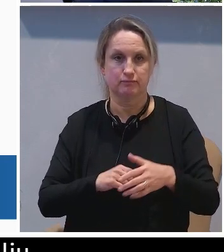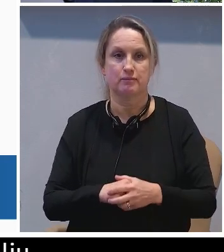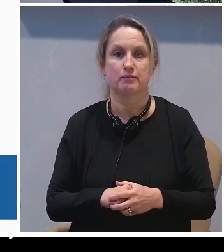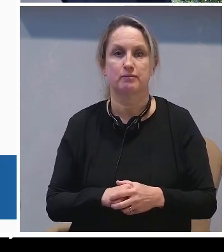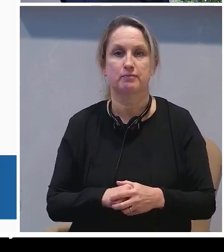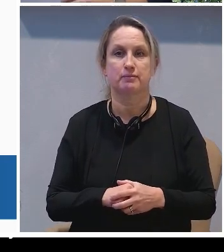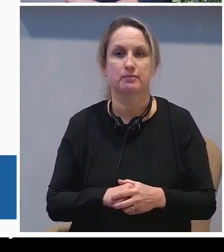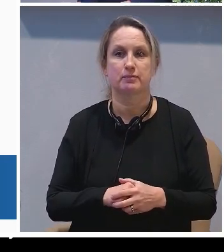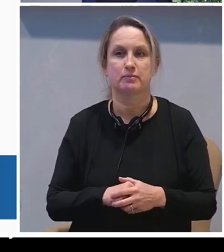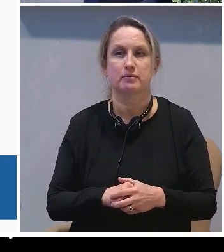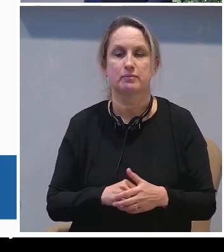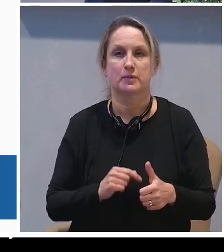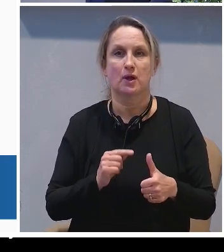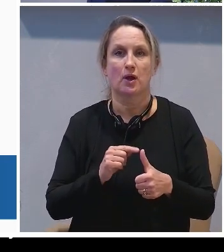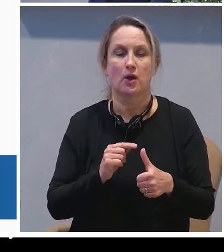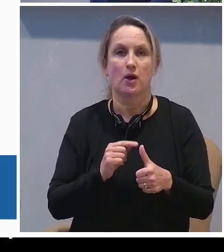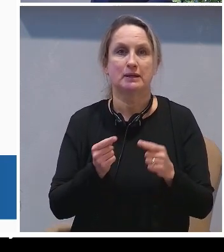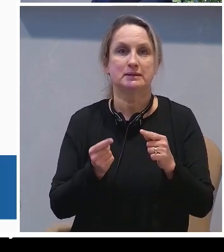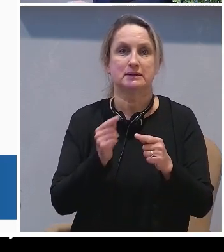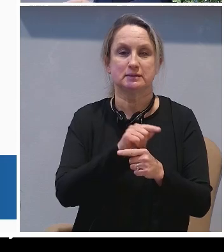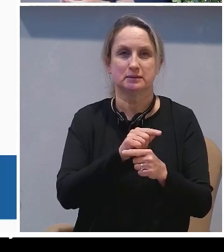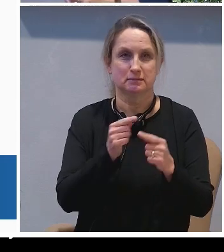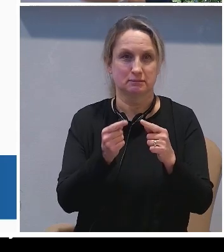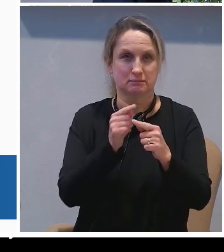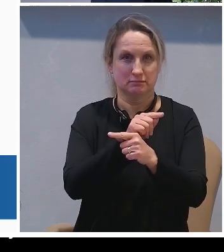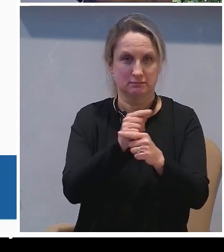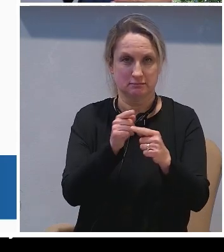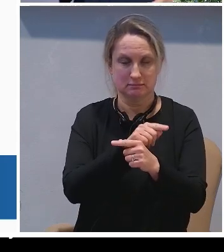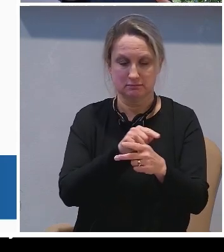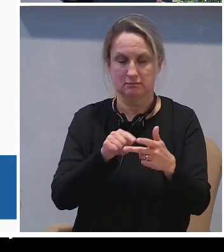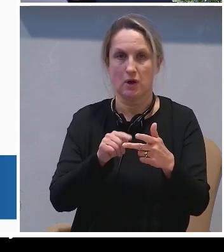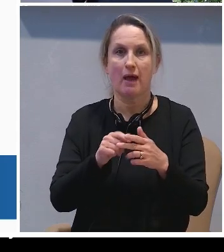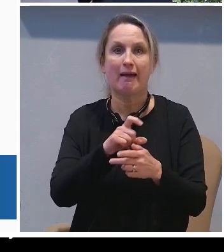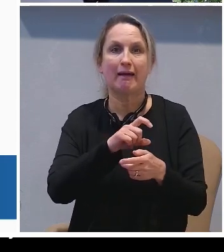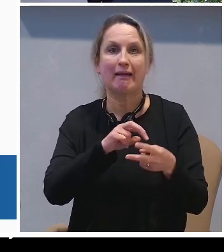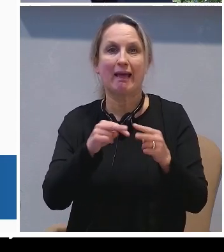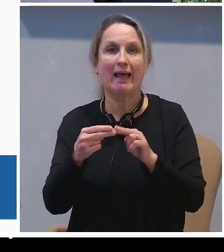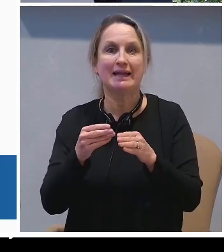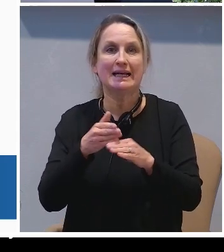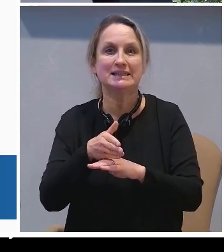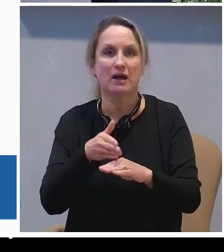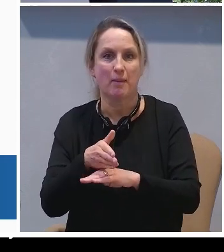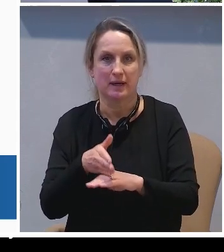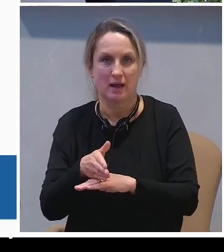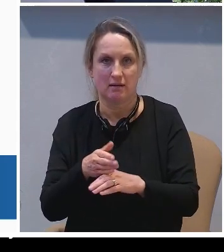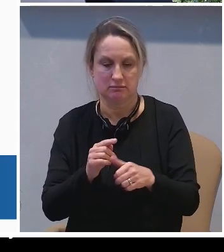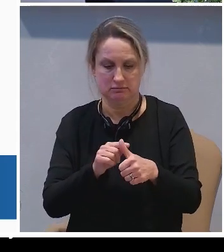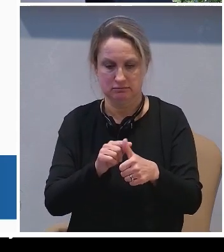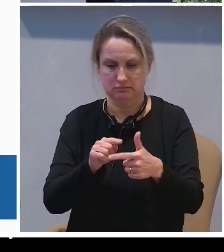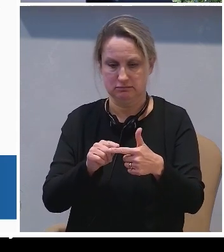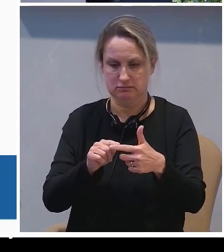nii-öelda stop ülehüppamine codon read ja through, kolmas siis geeni lisamine. and Kõigepealt gene siis